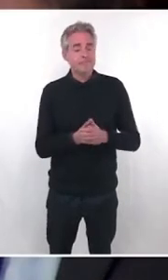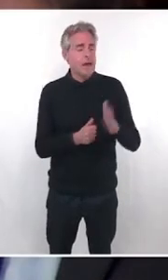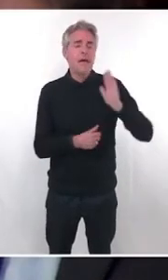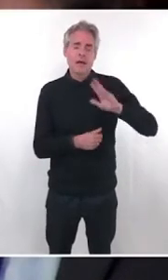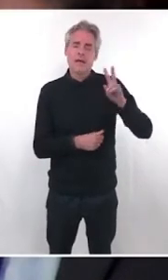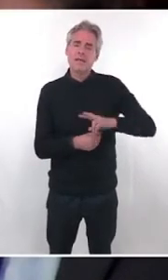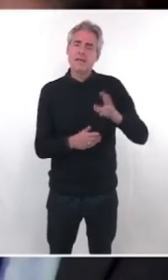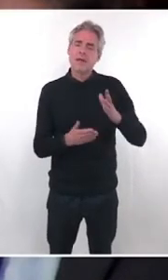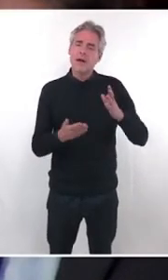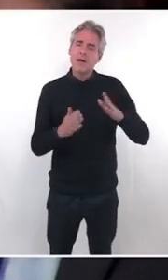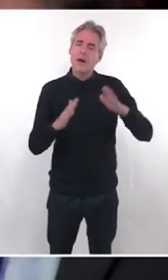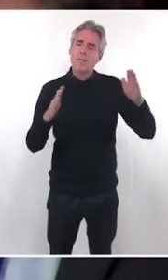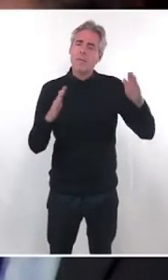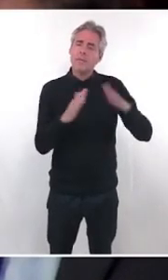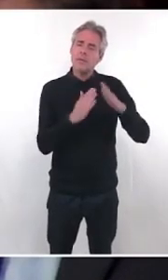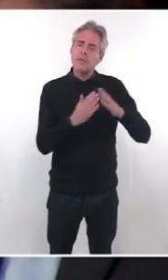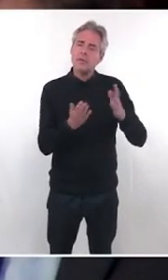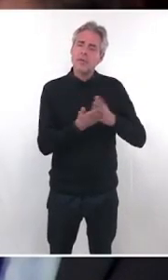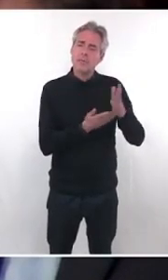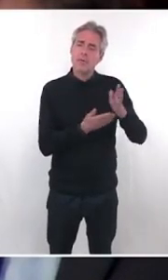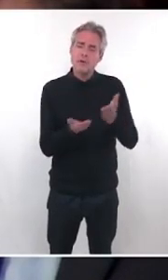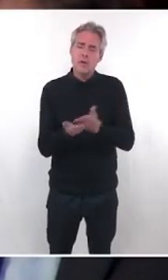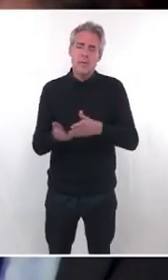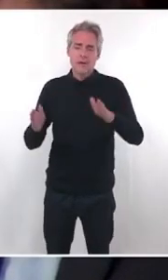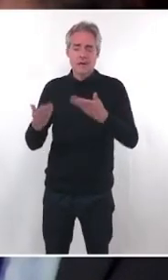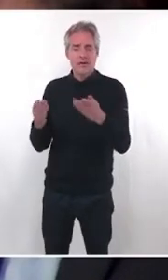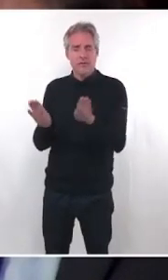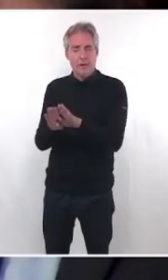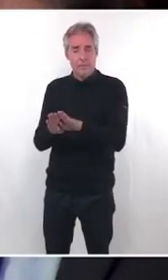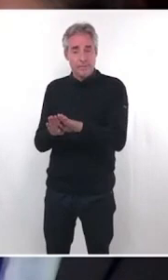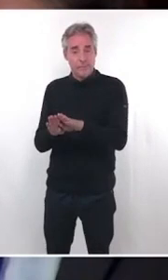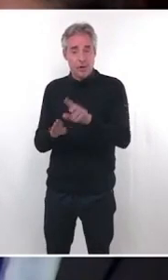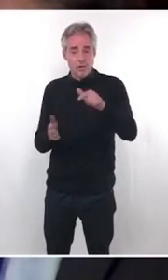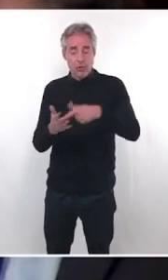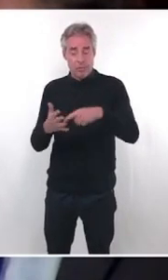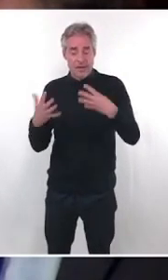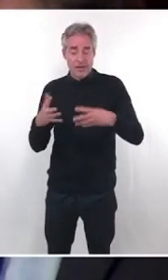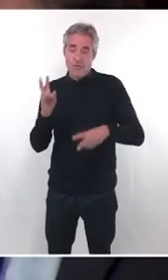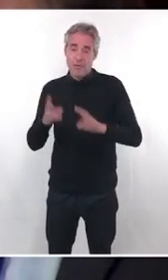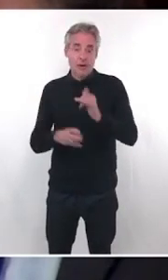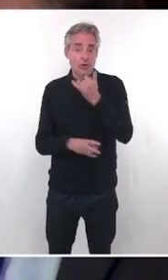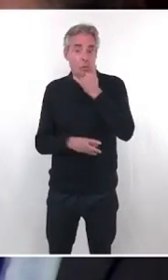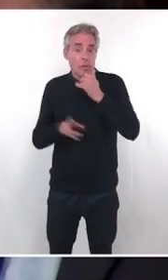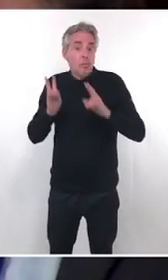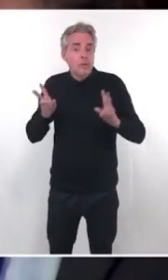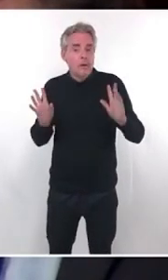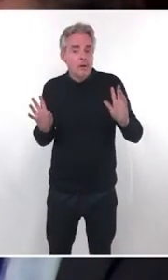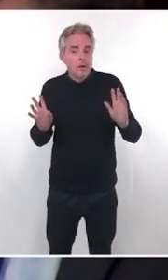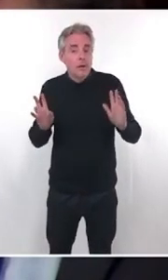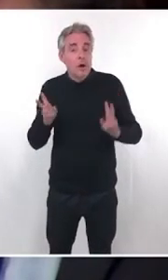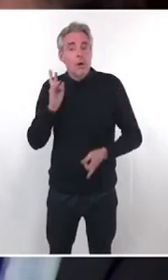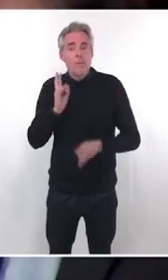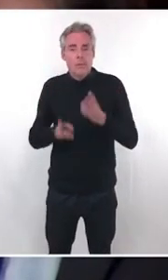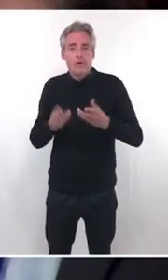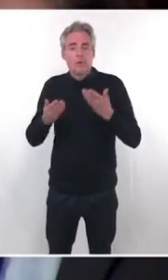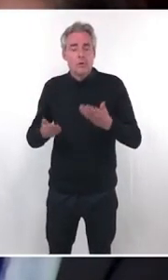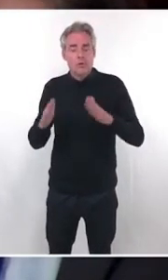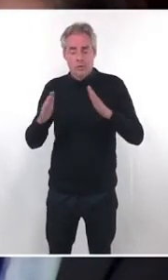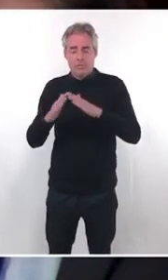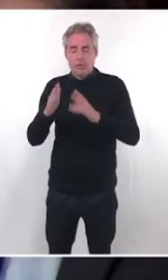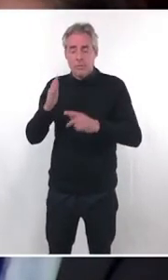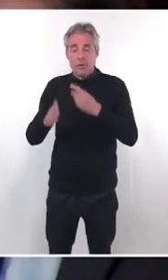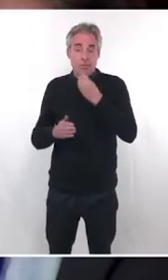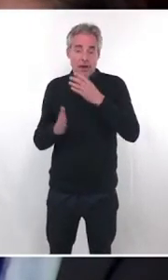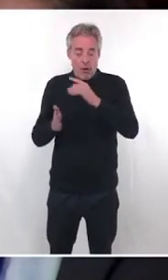maison du projet des bassins à flot en 2019. Et peut-être qu'il n'aurait pas fallu le faire. Et peut-être qu'aujourd'hui, ça pourrait être